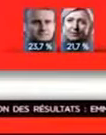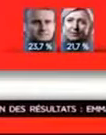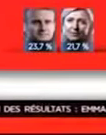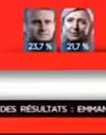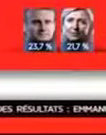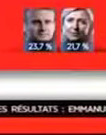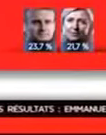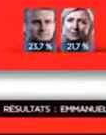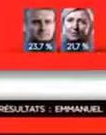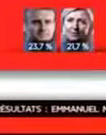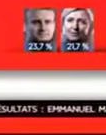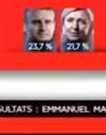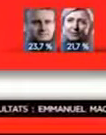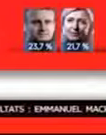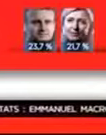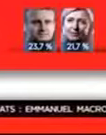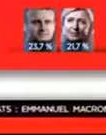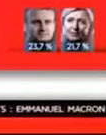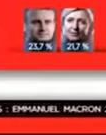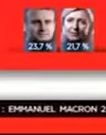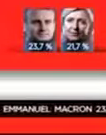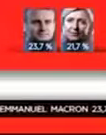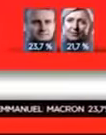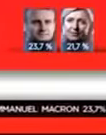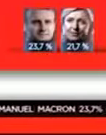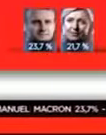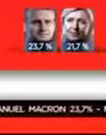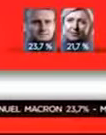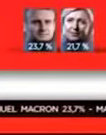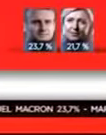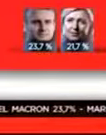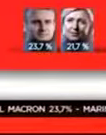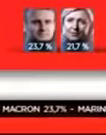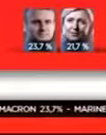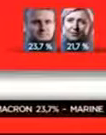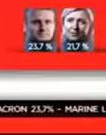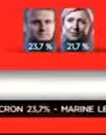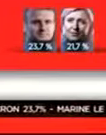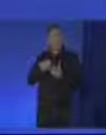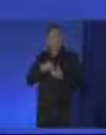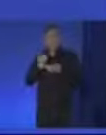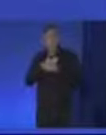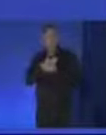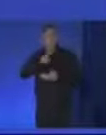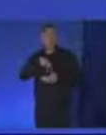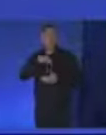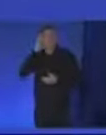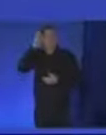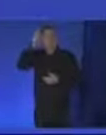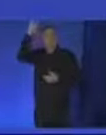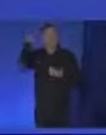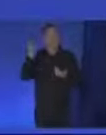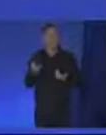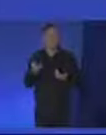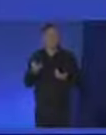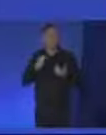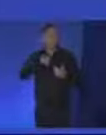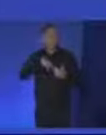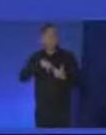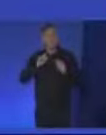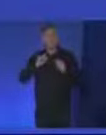soir, je ne pense qu'à celles et ceux qui nous attendent. Je ne les abandonnerai jamais. Ce rêve est en chacun d'entre